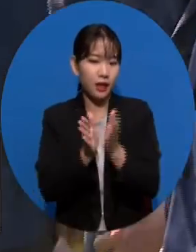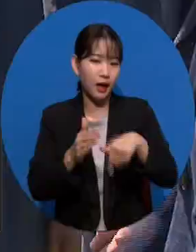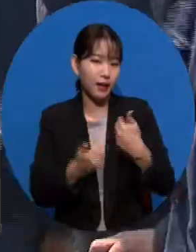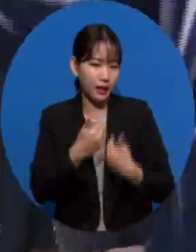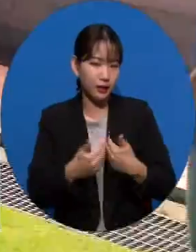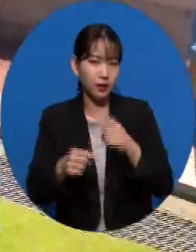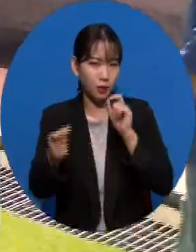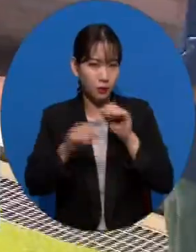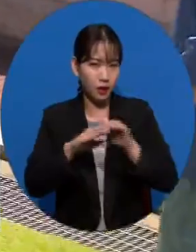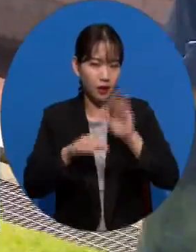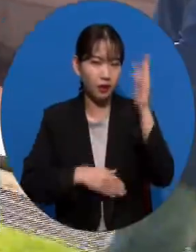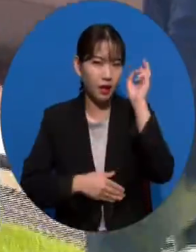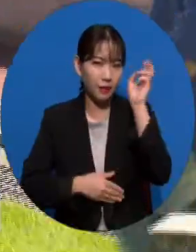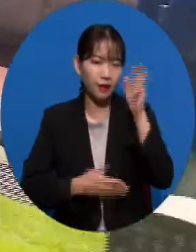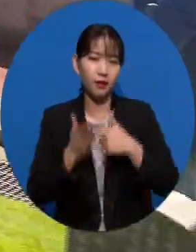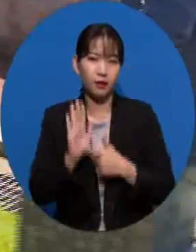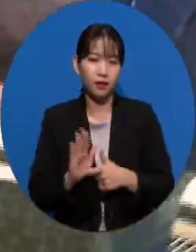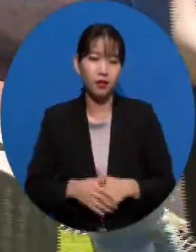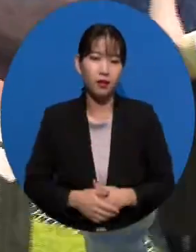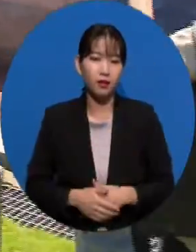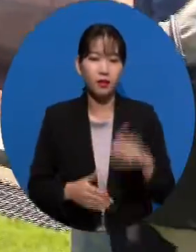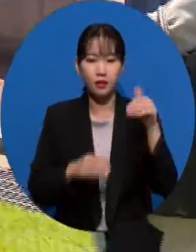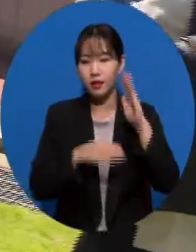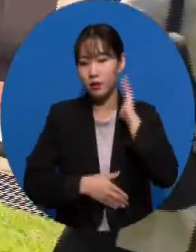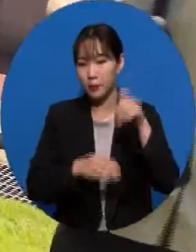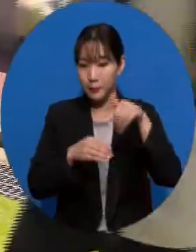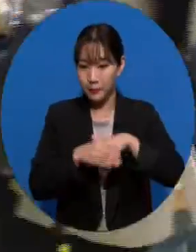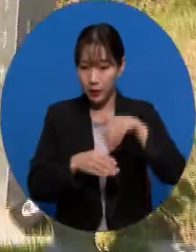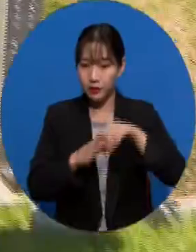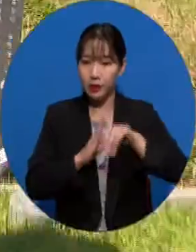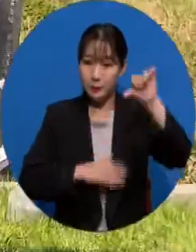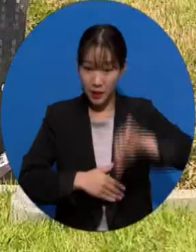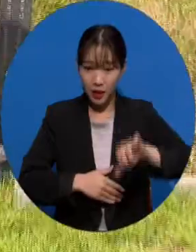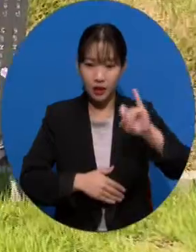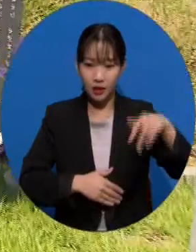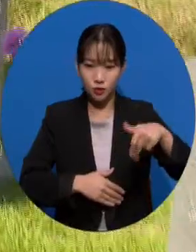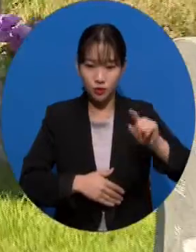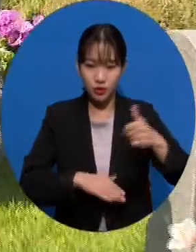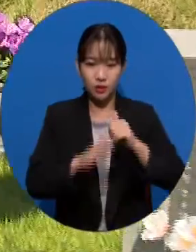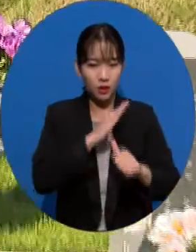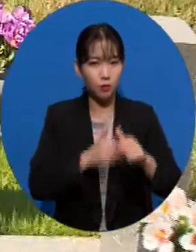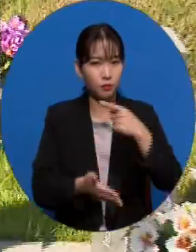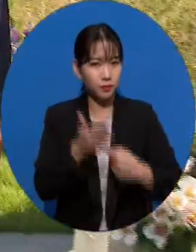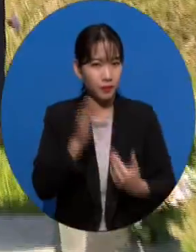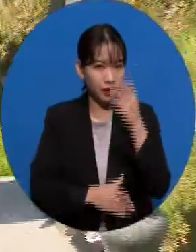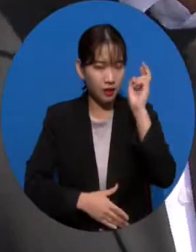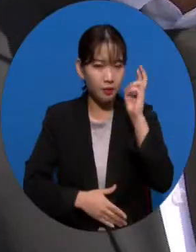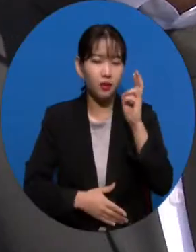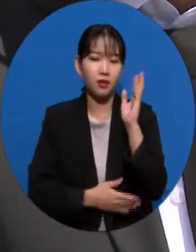곧 해소될 것이라고 전망했습니다. 대선에서 승리하지 못하면 이준석 대표도 타격을 받기 때문이란 이유를